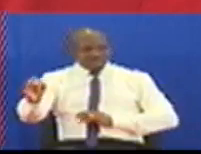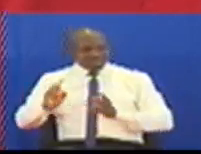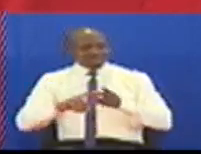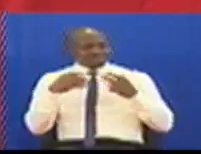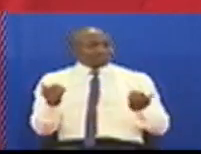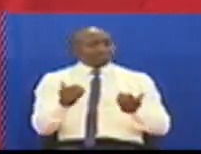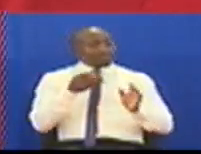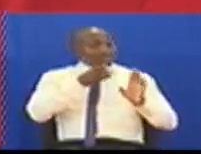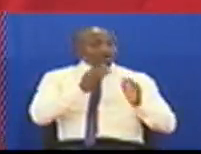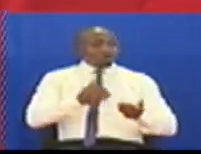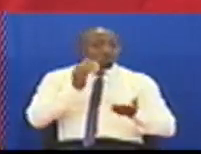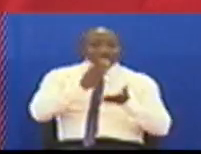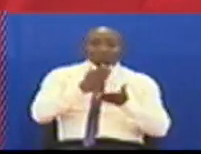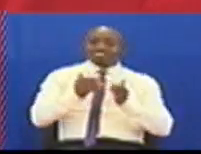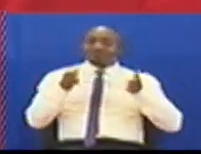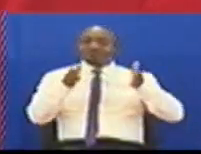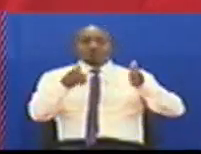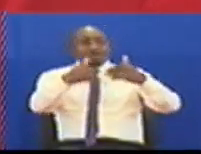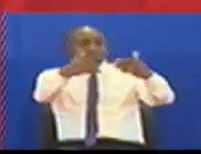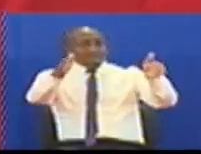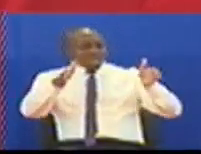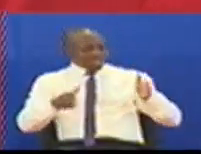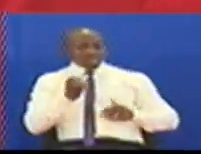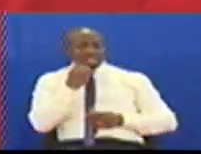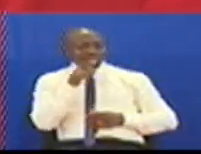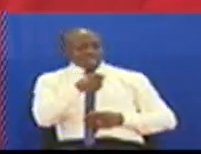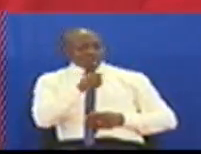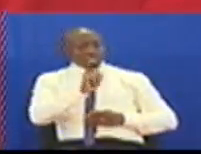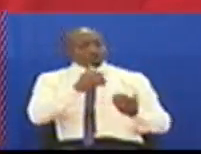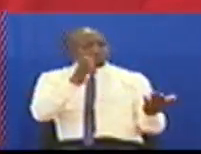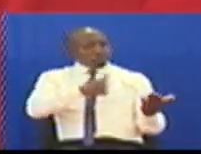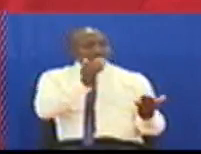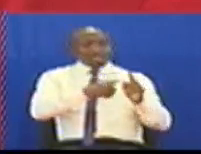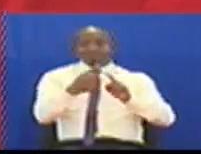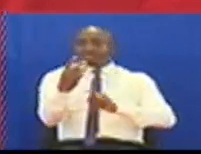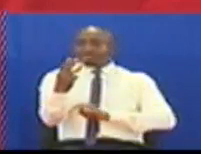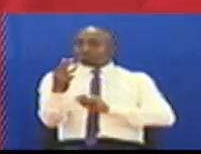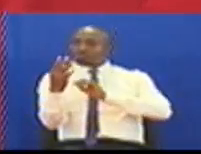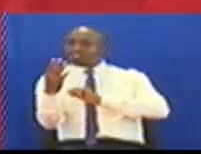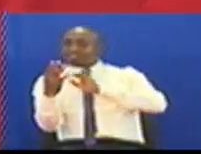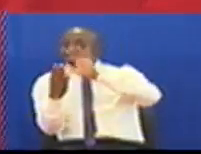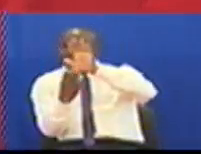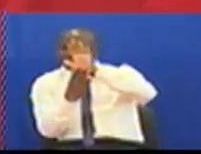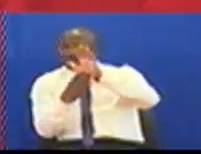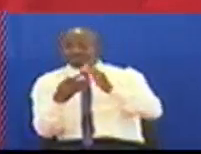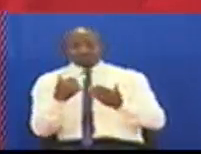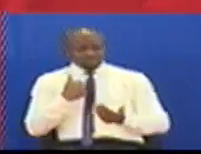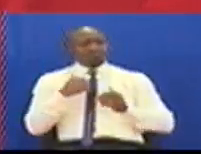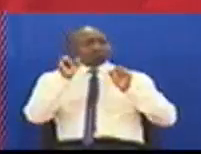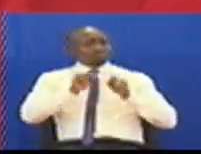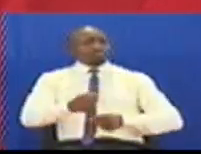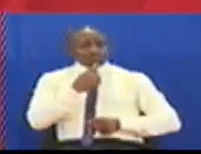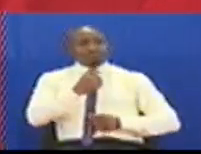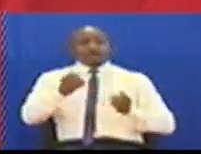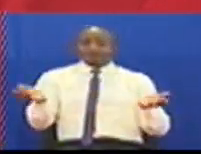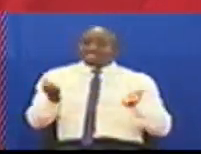ya ukamilishaji wa vyumba vya madarasa. Taarifa hiyo iko ukurasa wa 339. Kwa nini nisiseme maendeleo